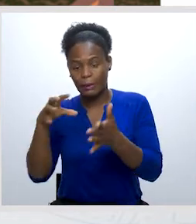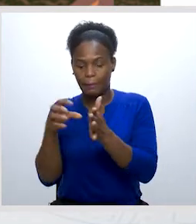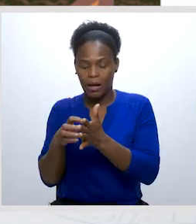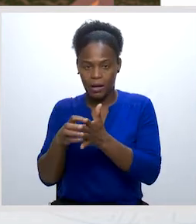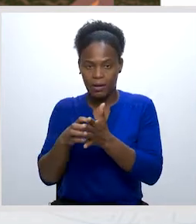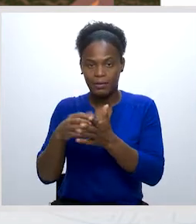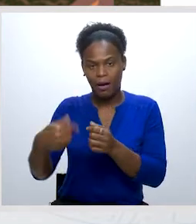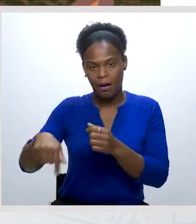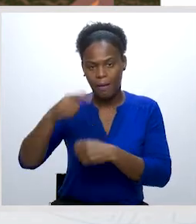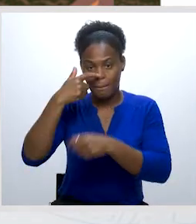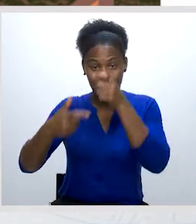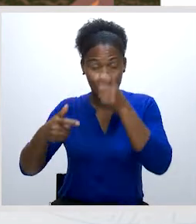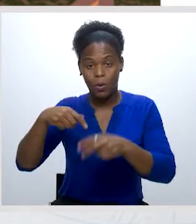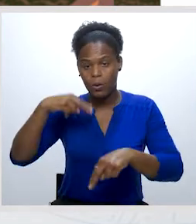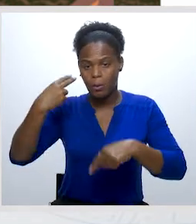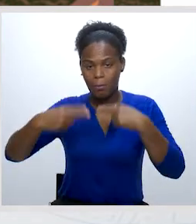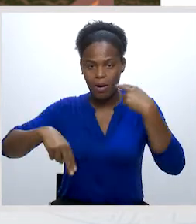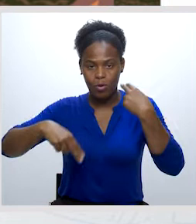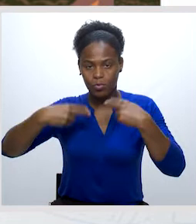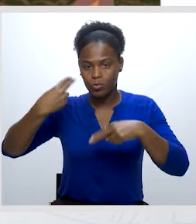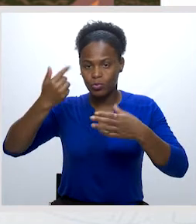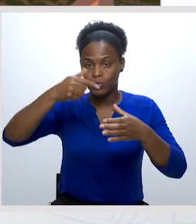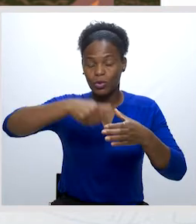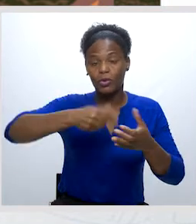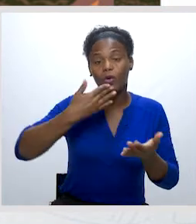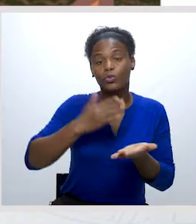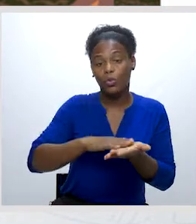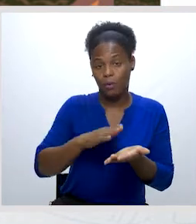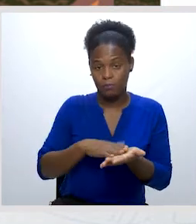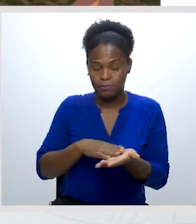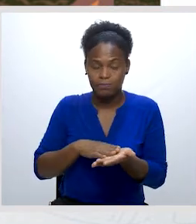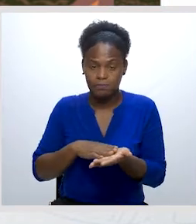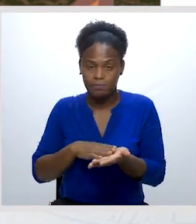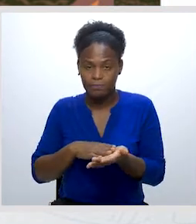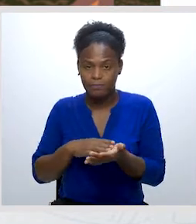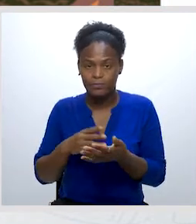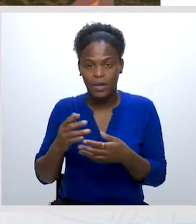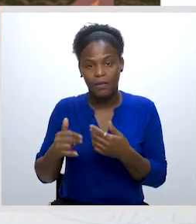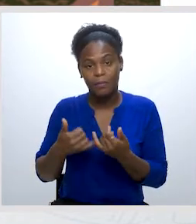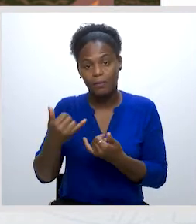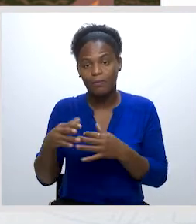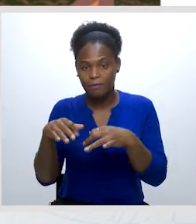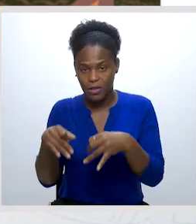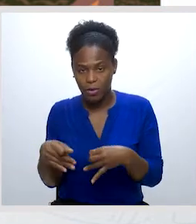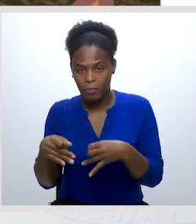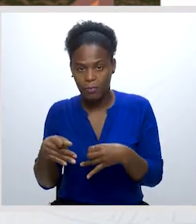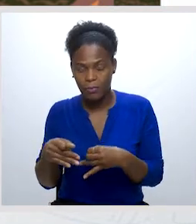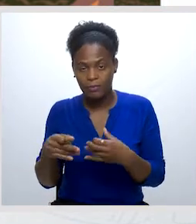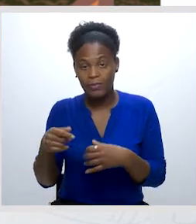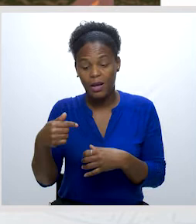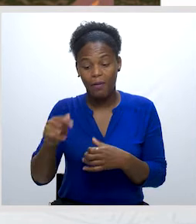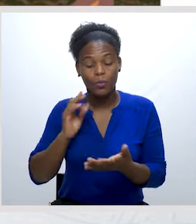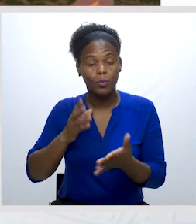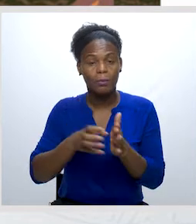des personnes qui mangent dans un restaurant. Et finalement, et la